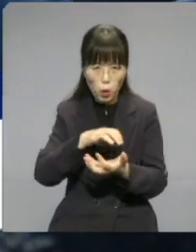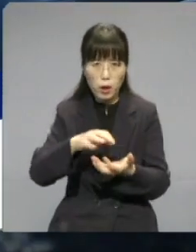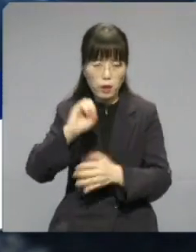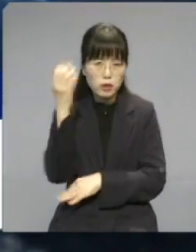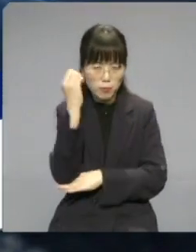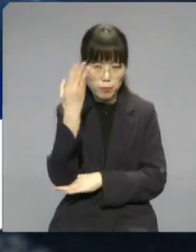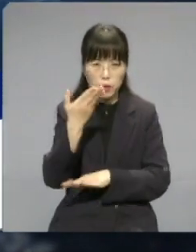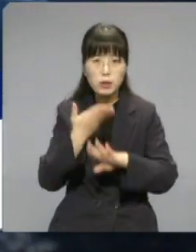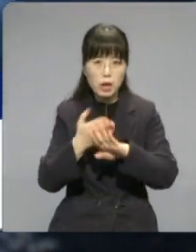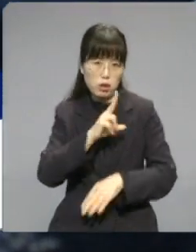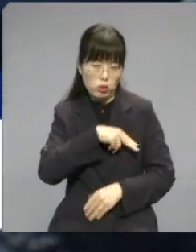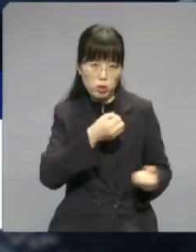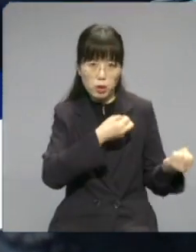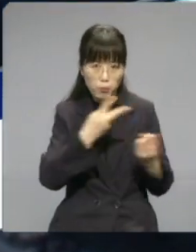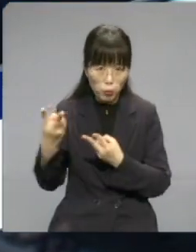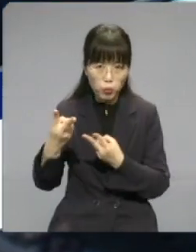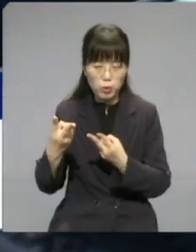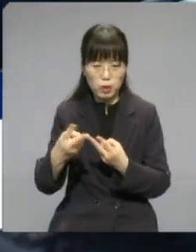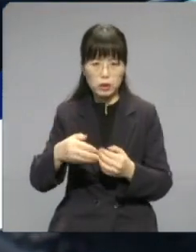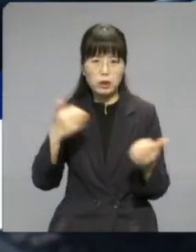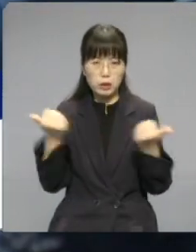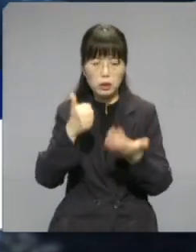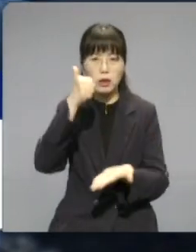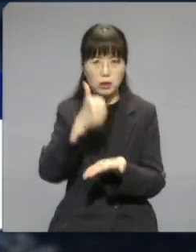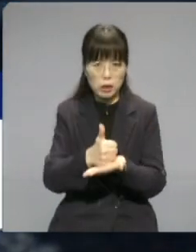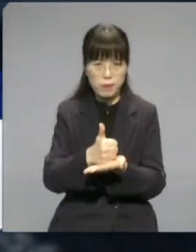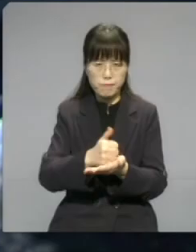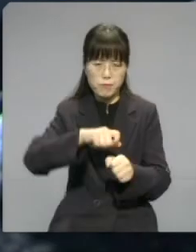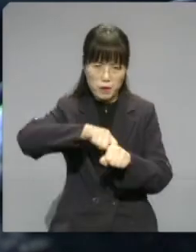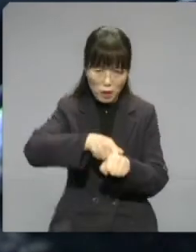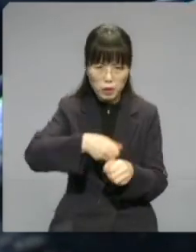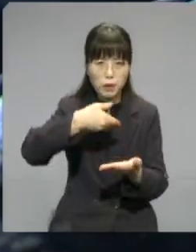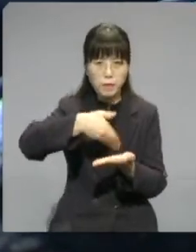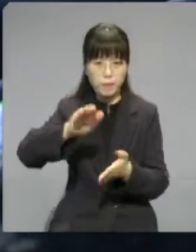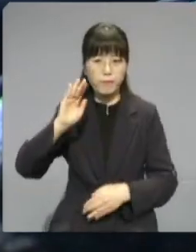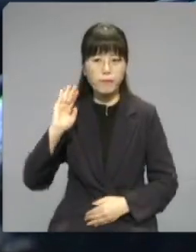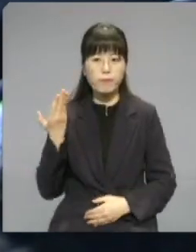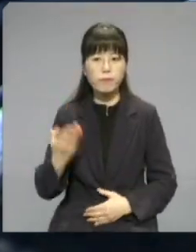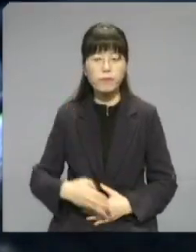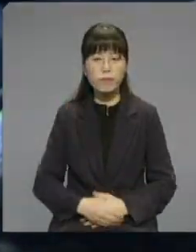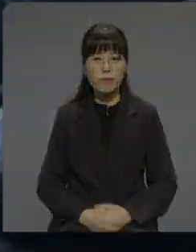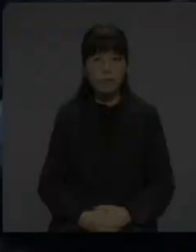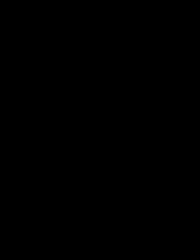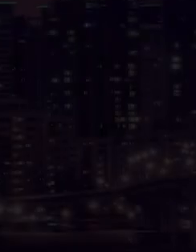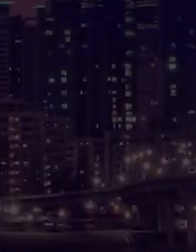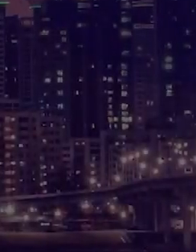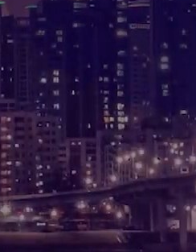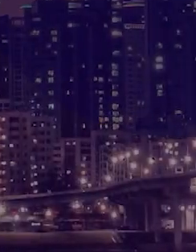동료 의원들에게 돌렸다가 의장직에서 강제로 물러나게 됐습니다.